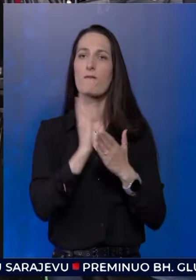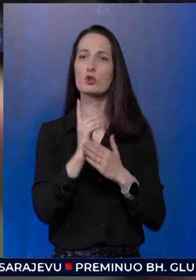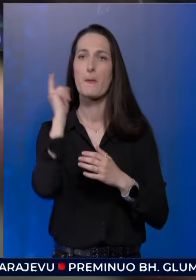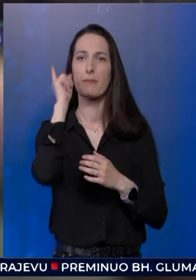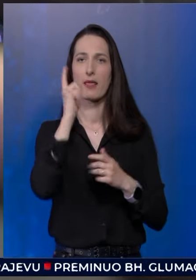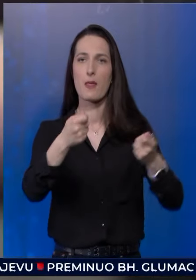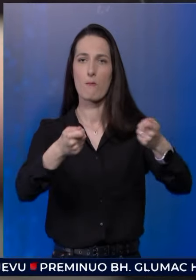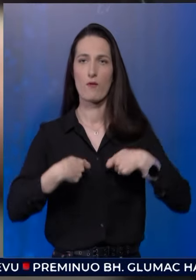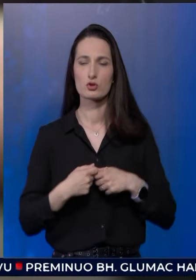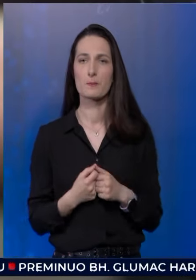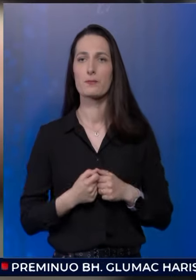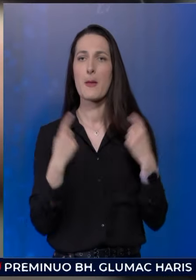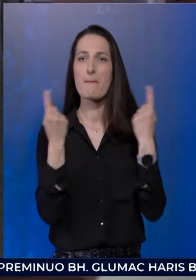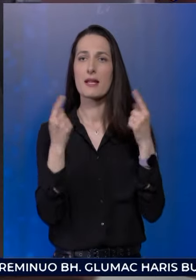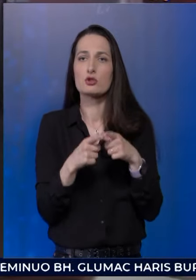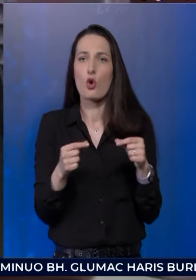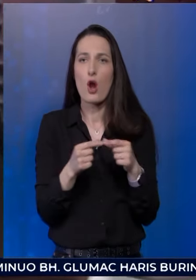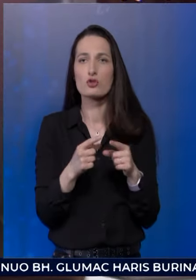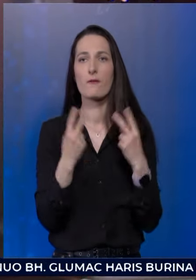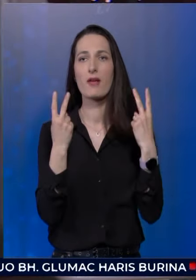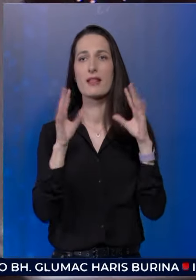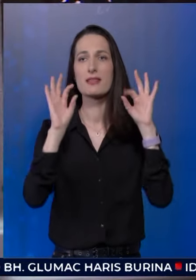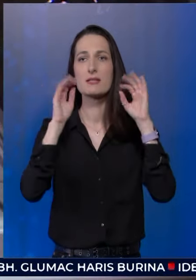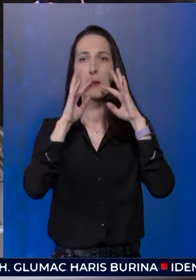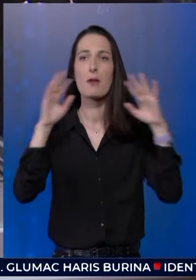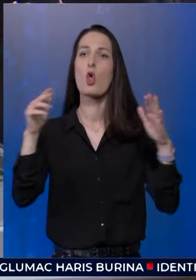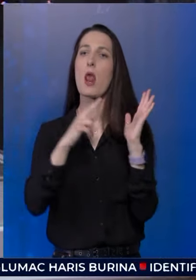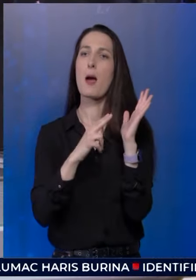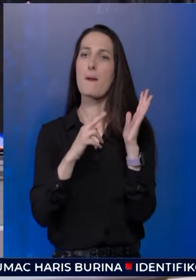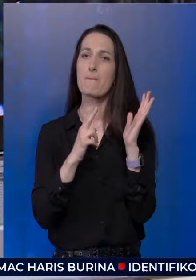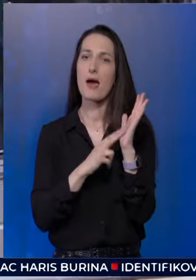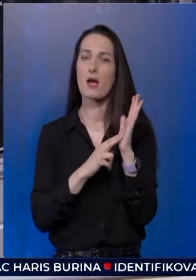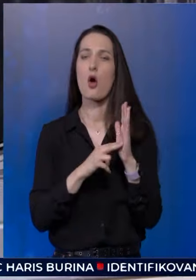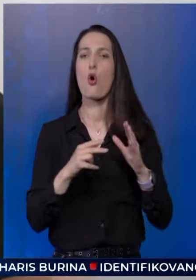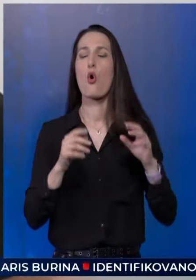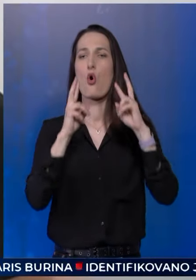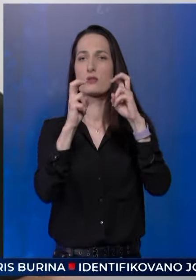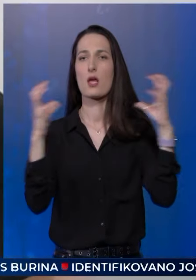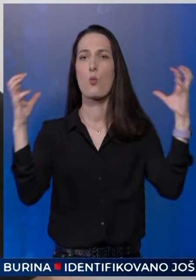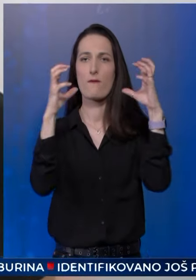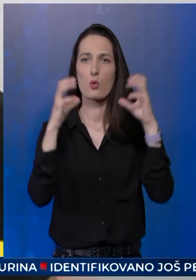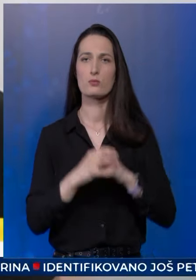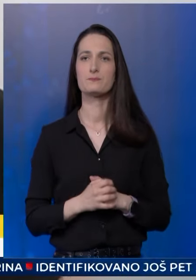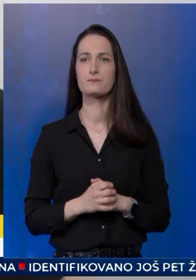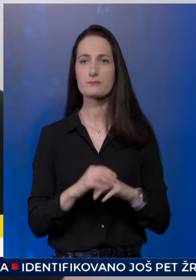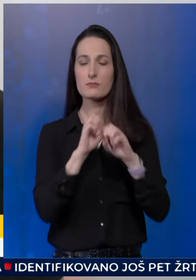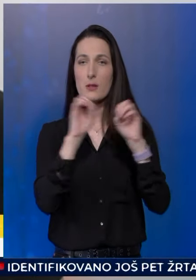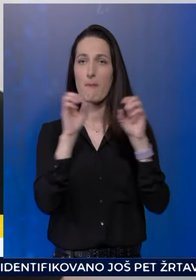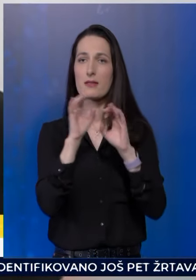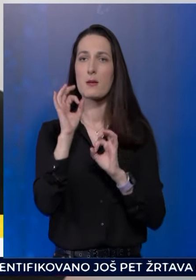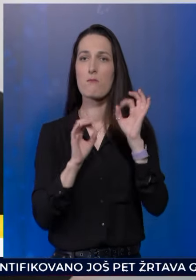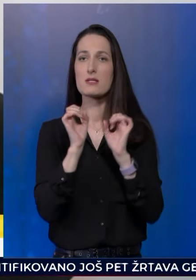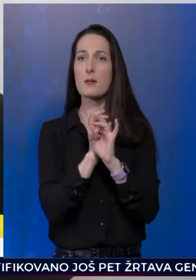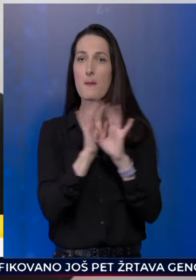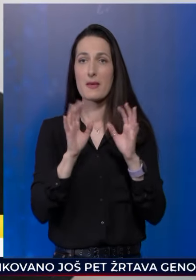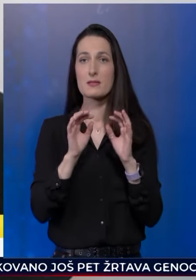povlačenjem. Marketinški kolač vrijedan desetine miliona maraka ostaje u vakumu. Mediji bez mjerenja kao da ne postoje za